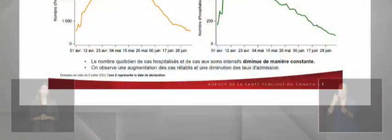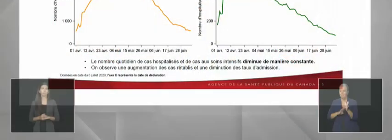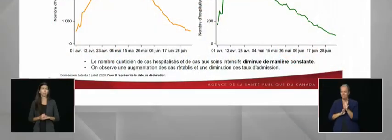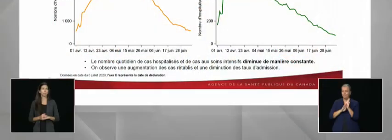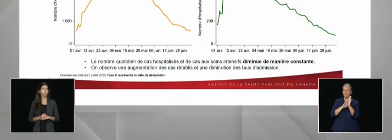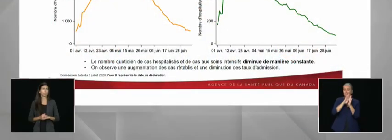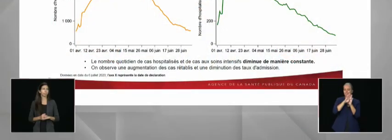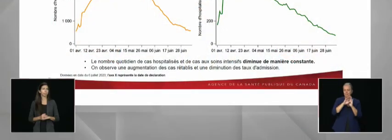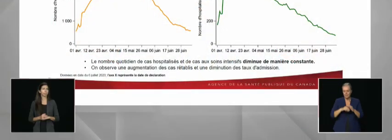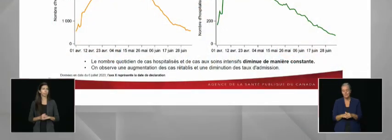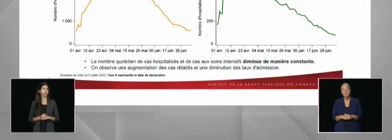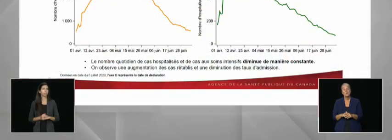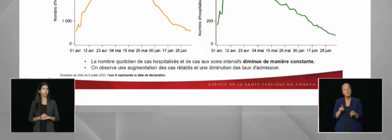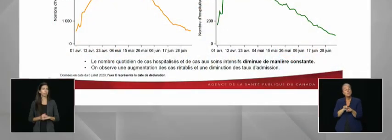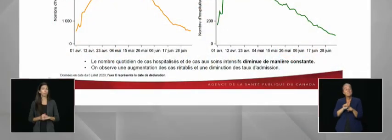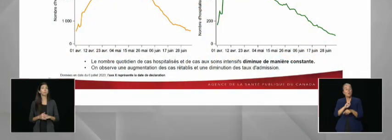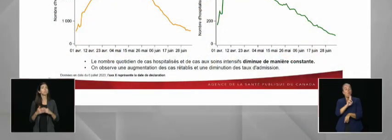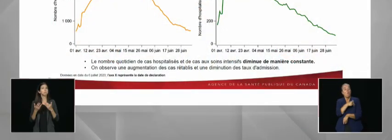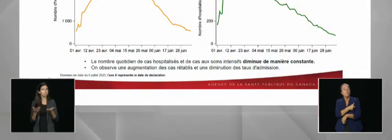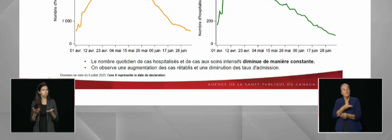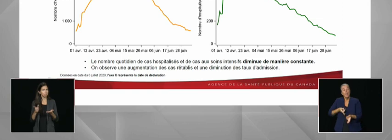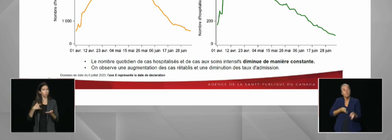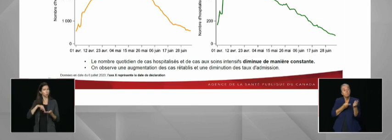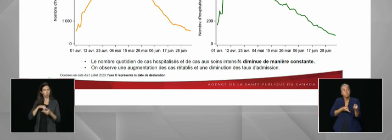admis aux soins intensifs,